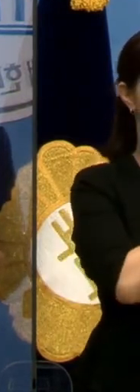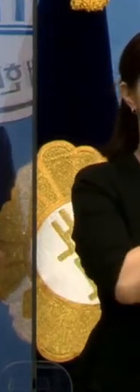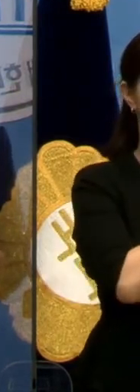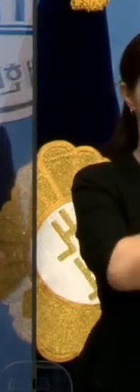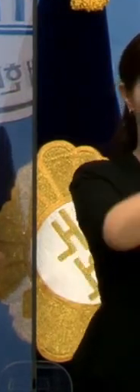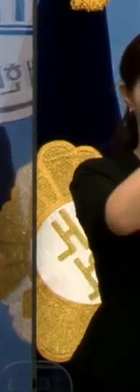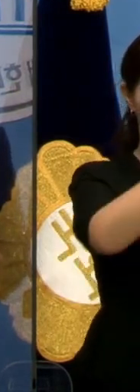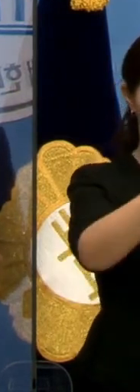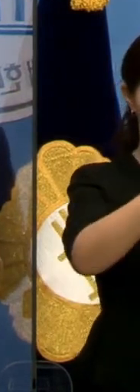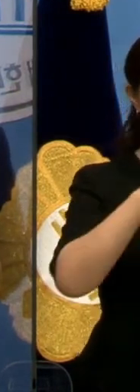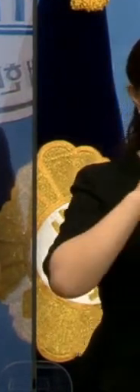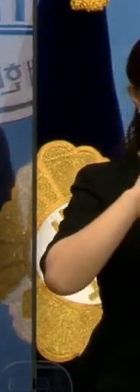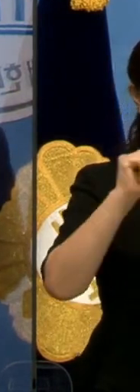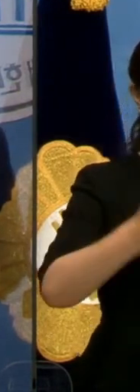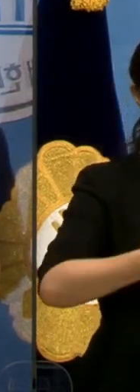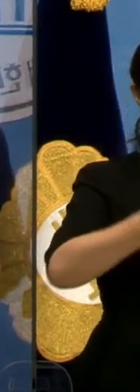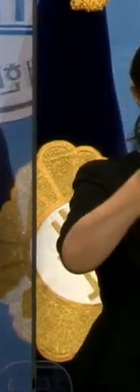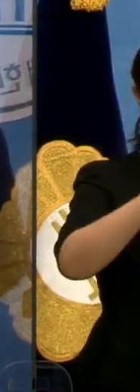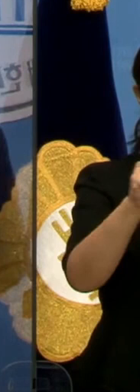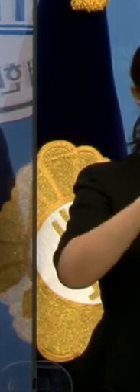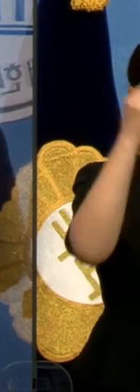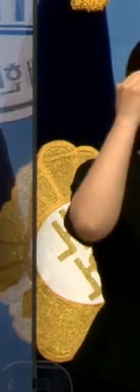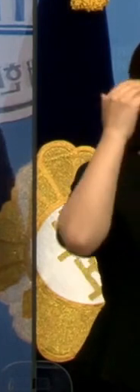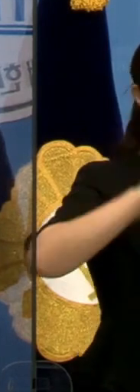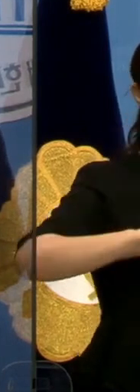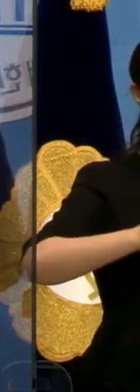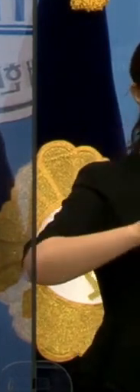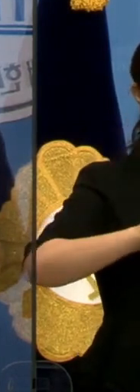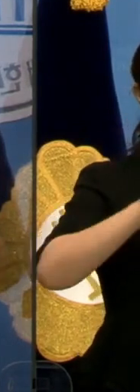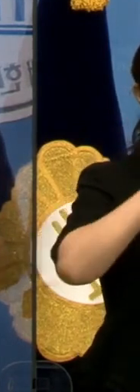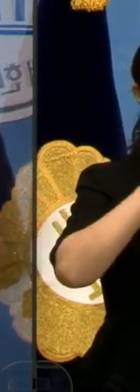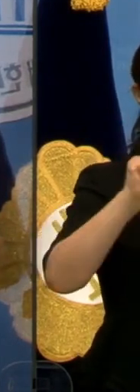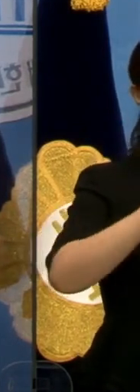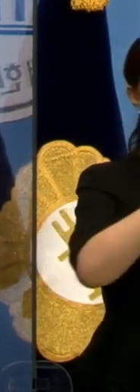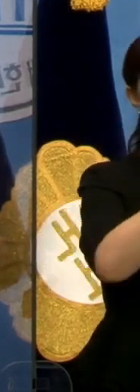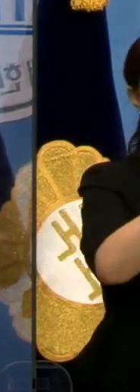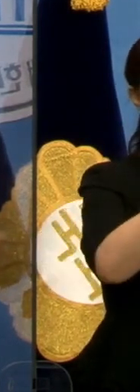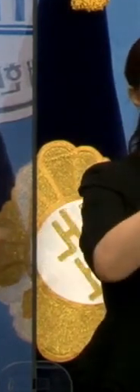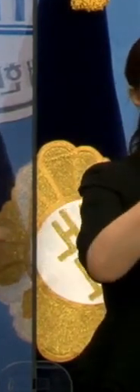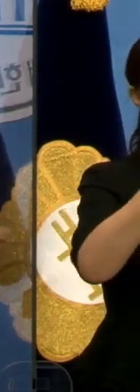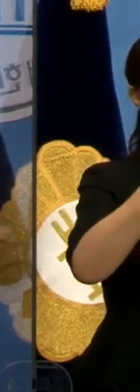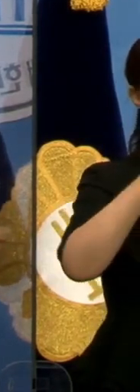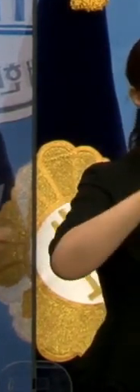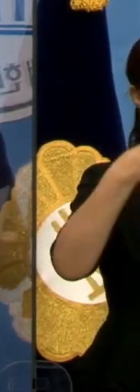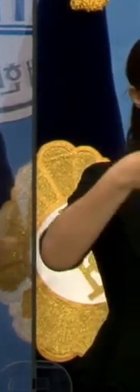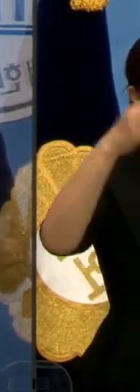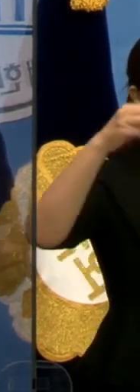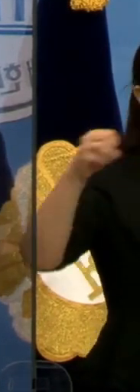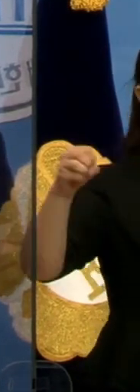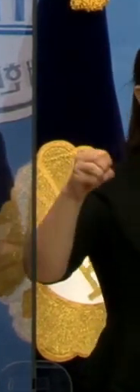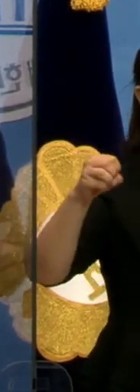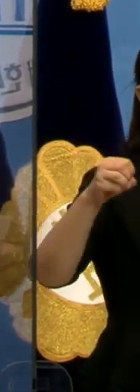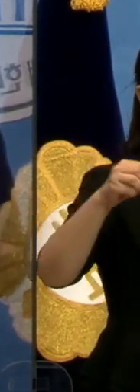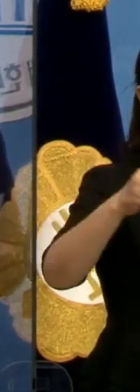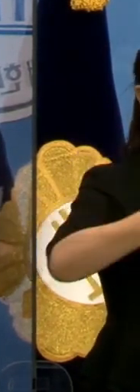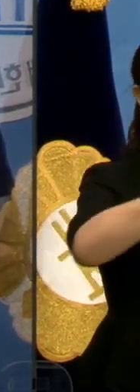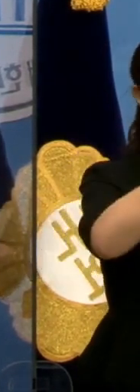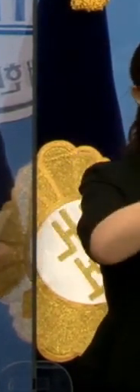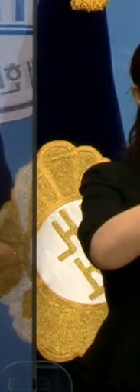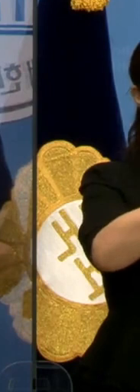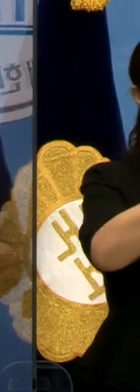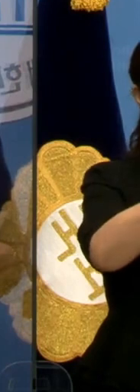것은 토지 면적의 77.3%, 가액의